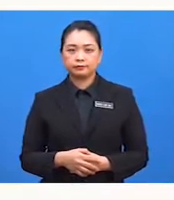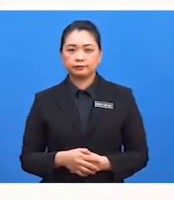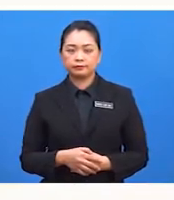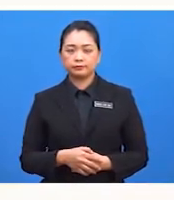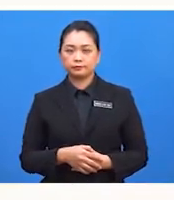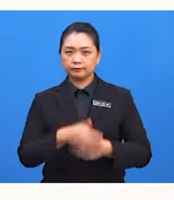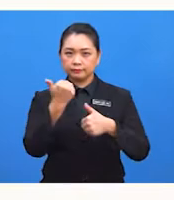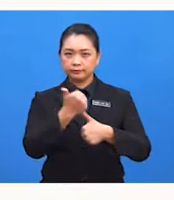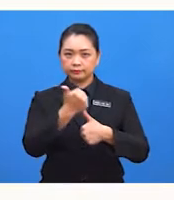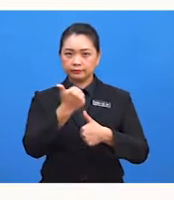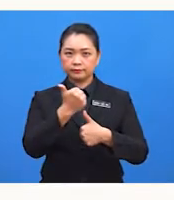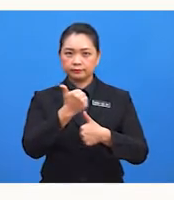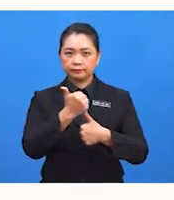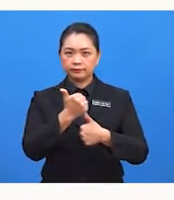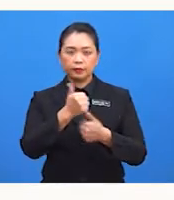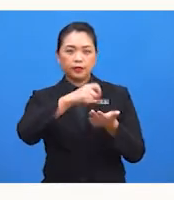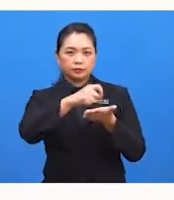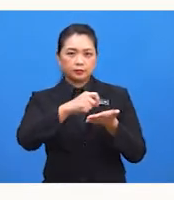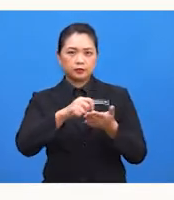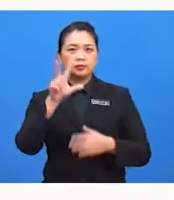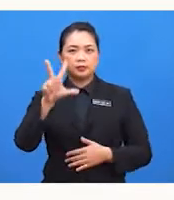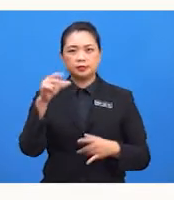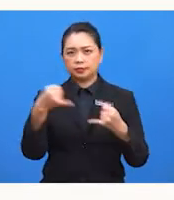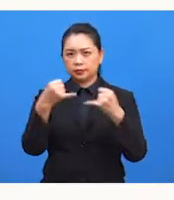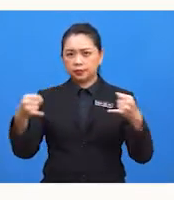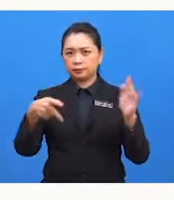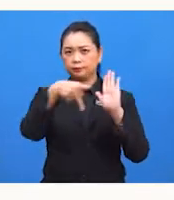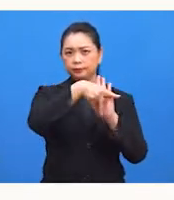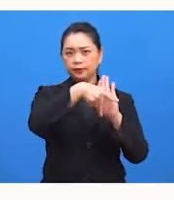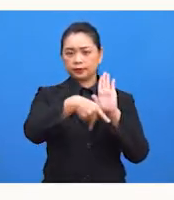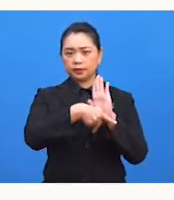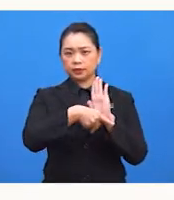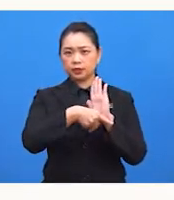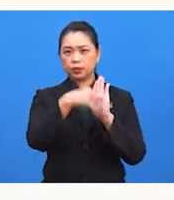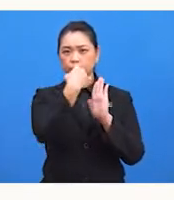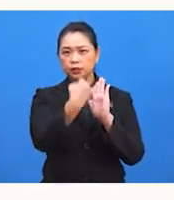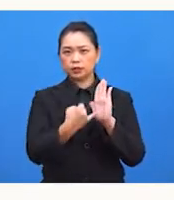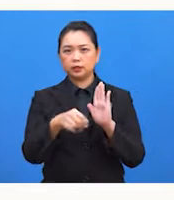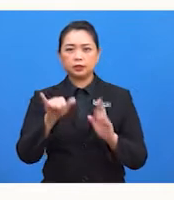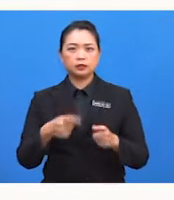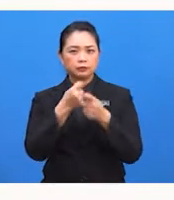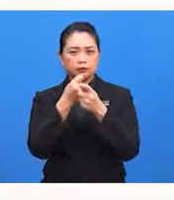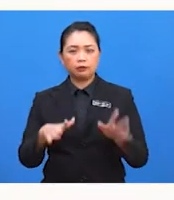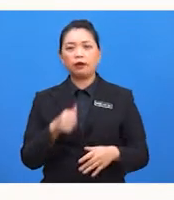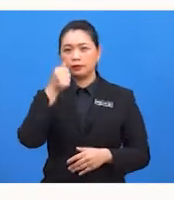nyatakan 3 jenis prinsip lukisan yang telah anda pelajari sebentar tadi.